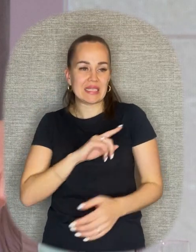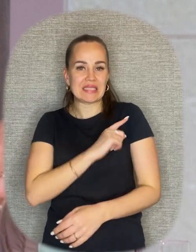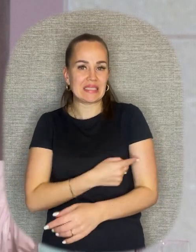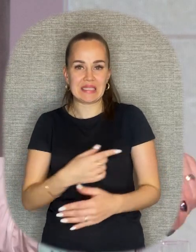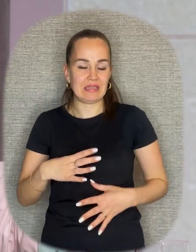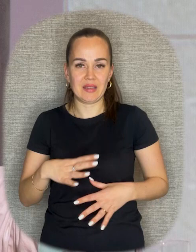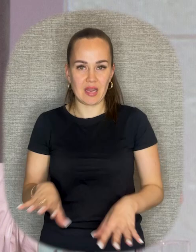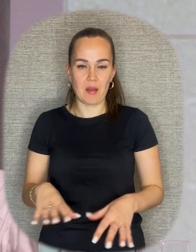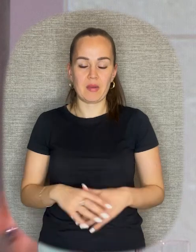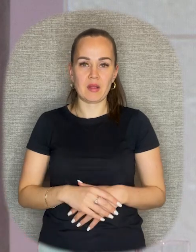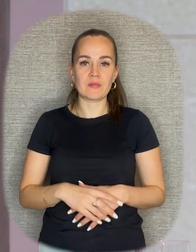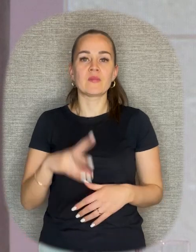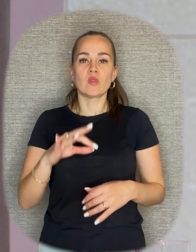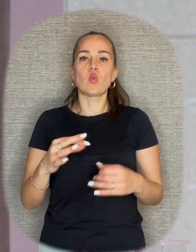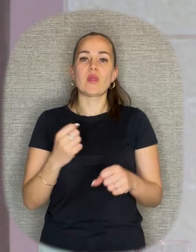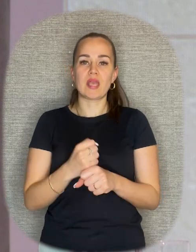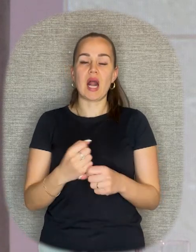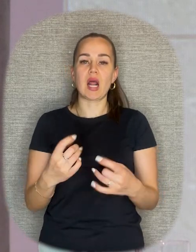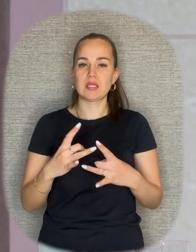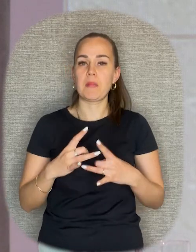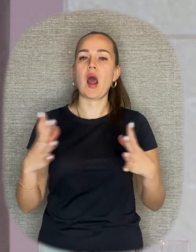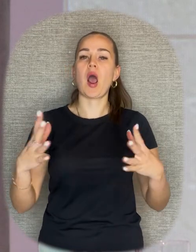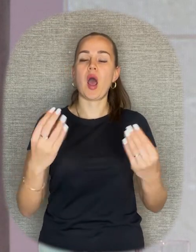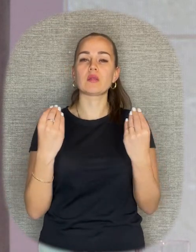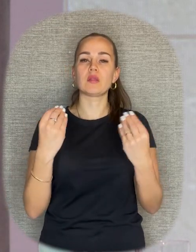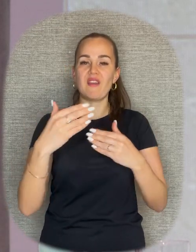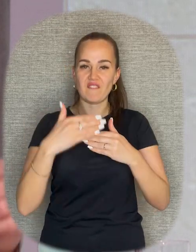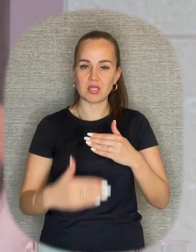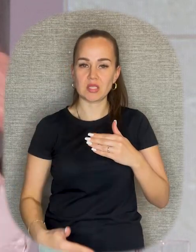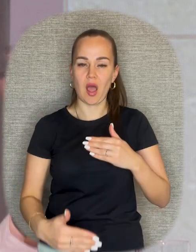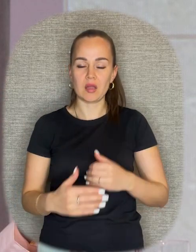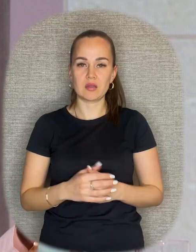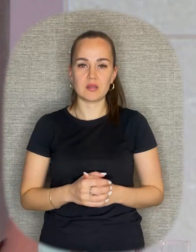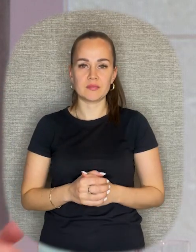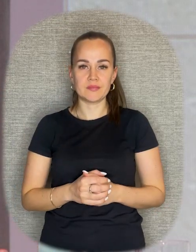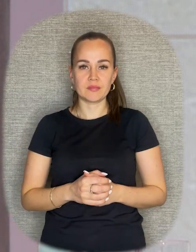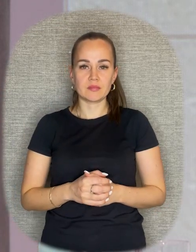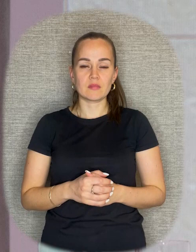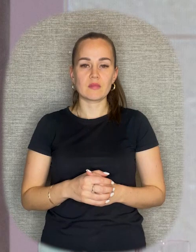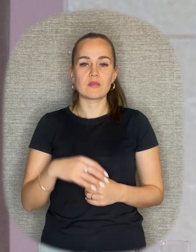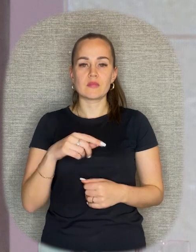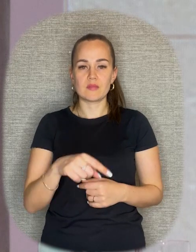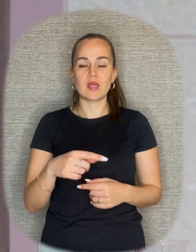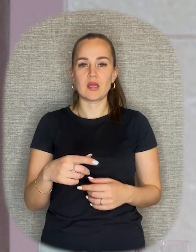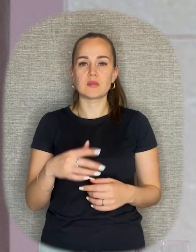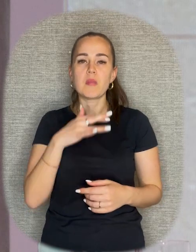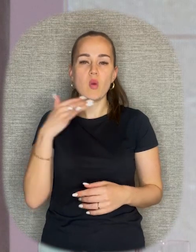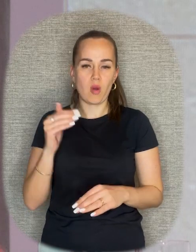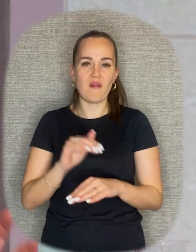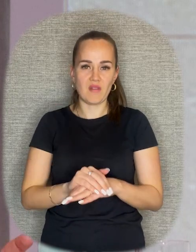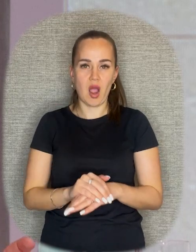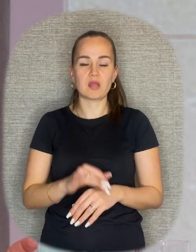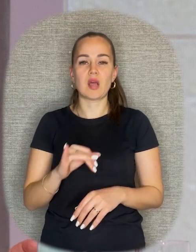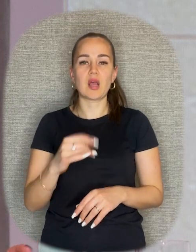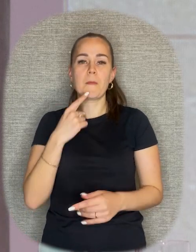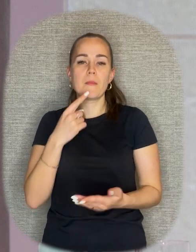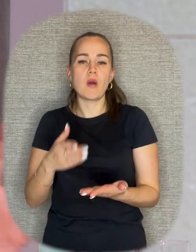когда на дворы не хватало уже ни энергии Ни сил ни ресурсов Да но при этом вот делались вот такие родные фасады то есть здесь